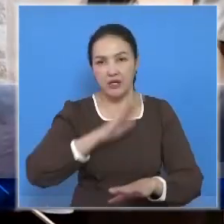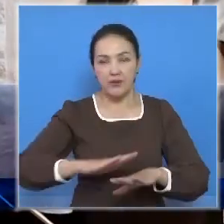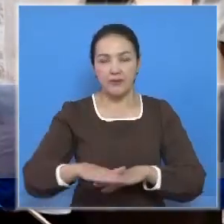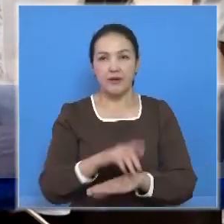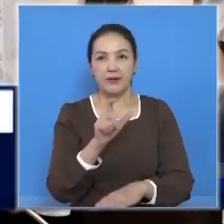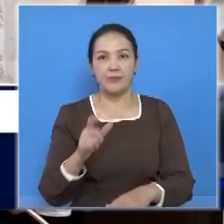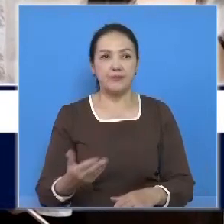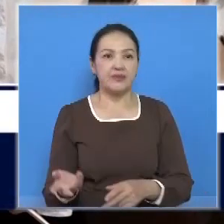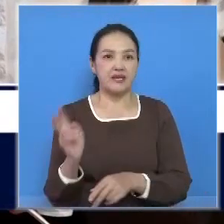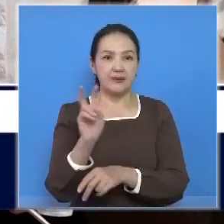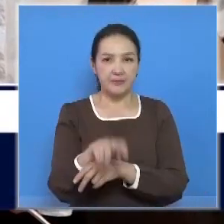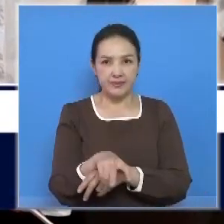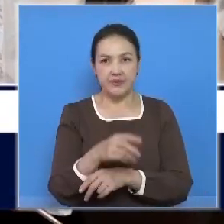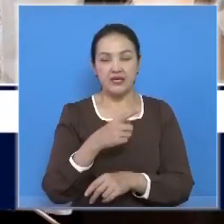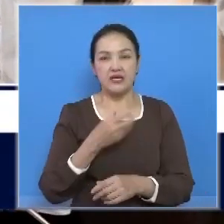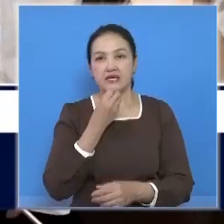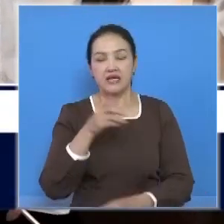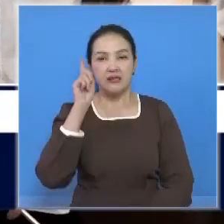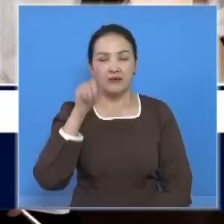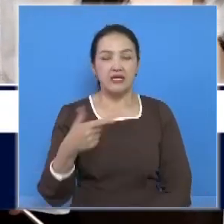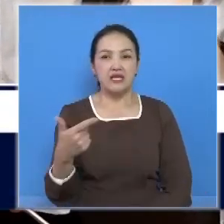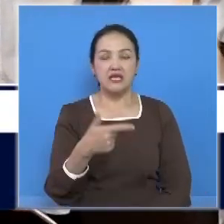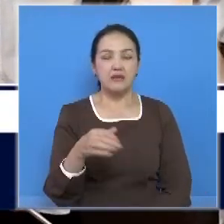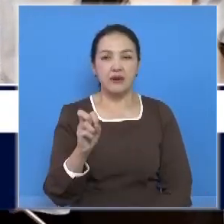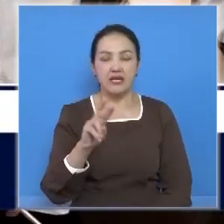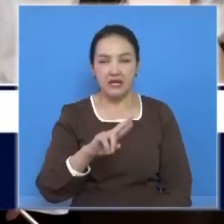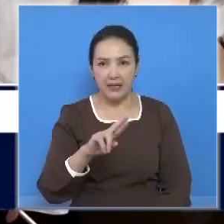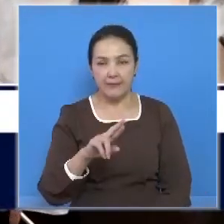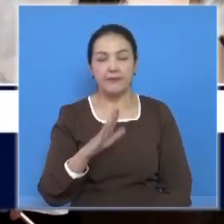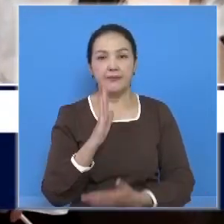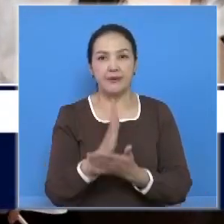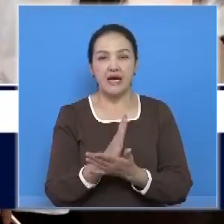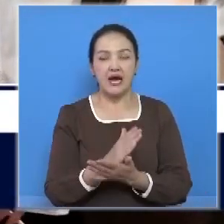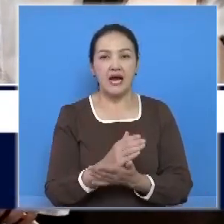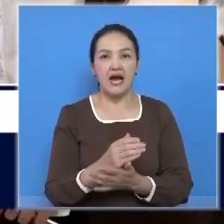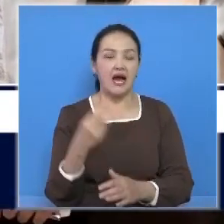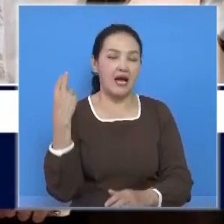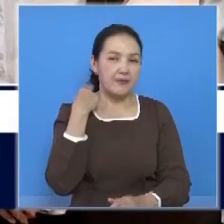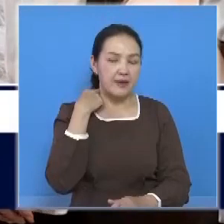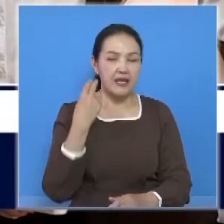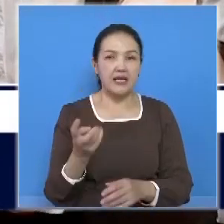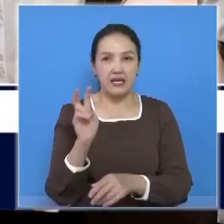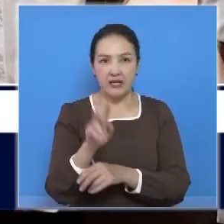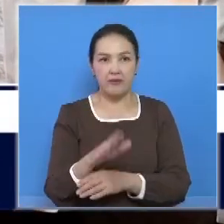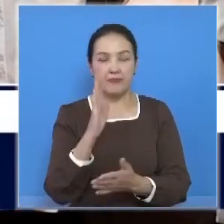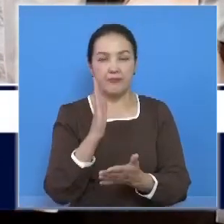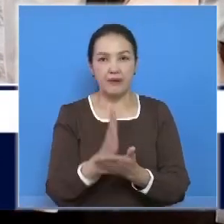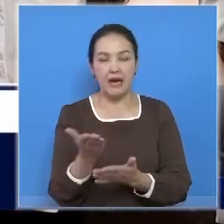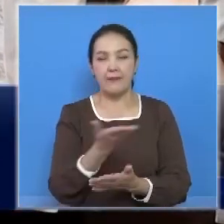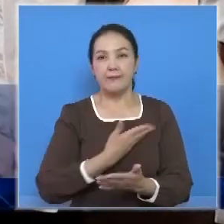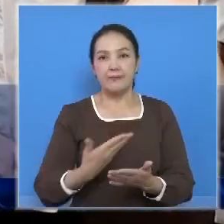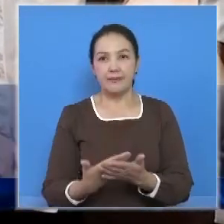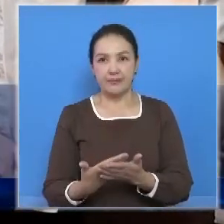келіп емделіп жатқанын мен жақсы білемін. Германиядан келіп емделіп жатқандар бар, Америкадан келіп емделіп жатқандар бар. Бұл